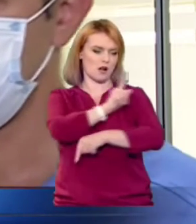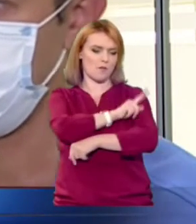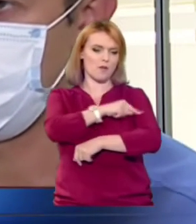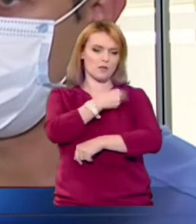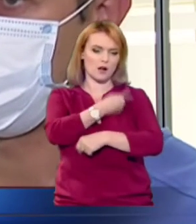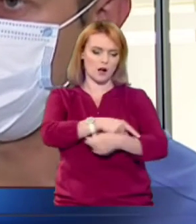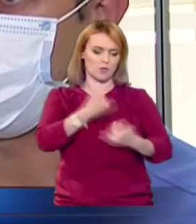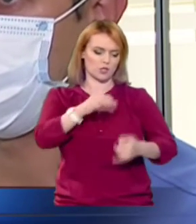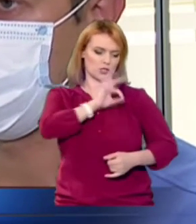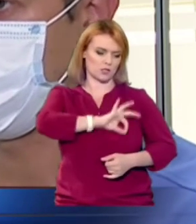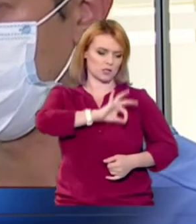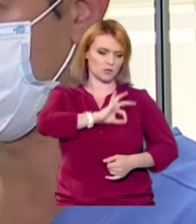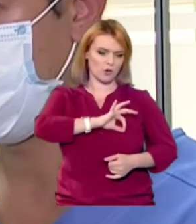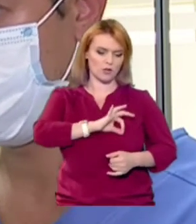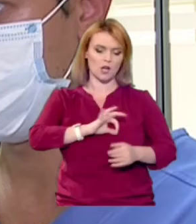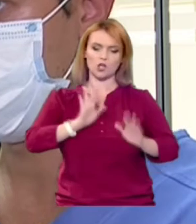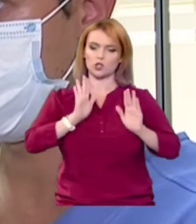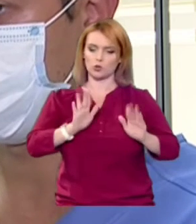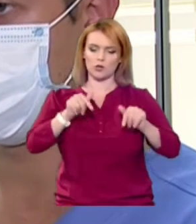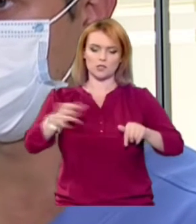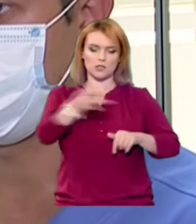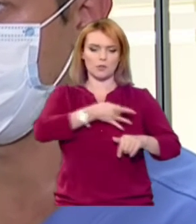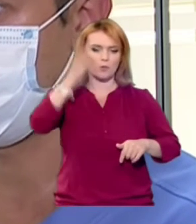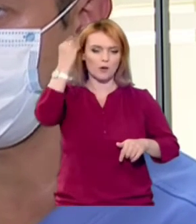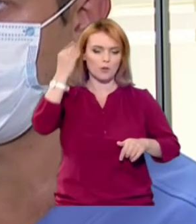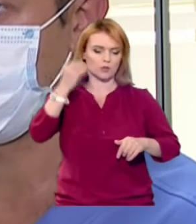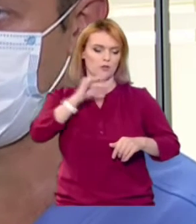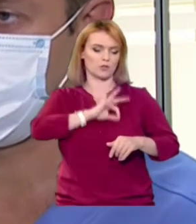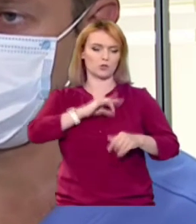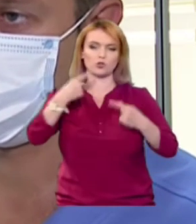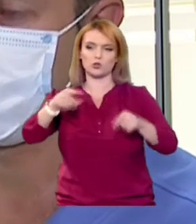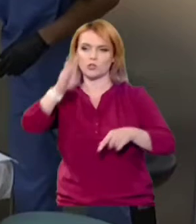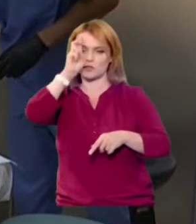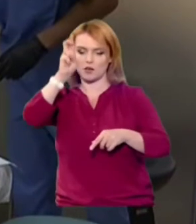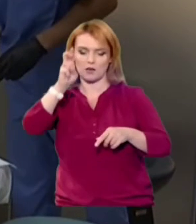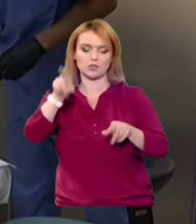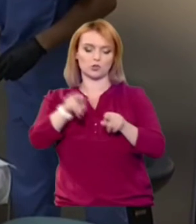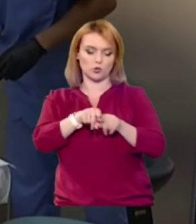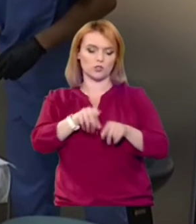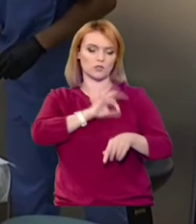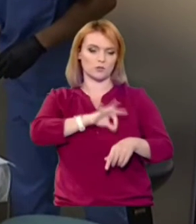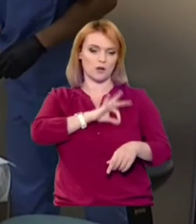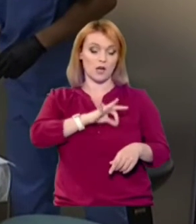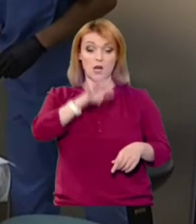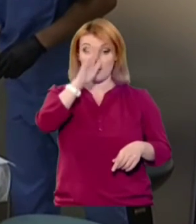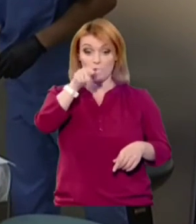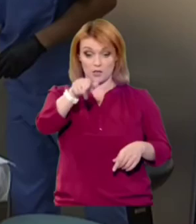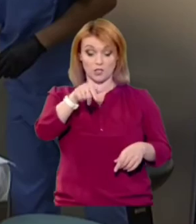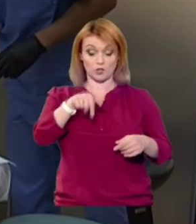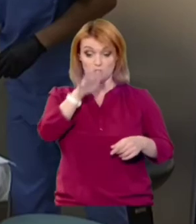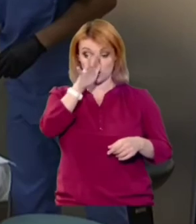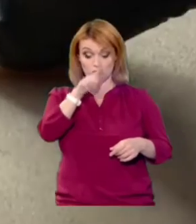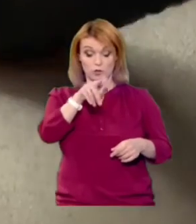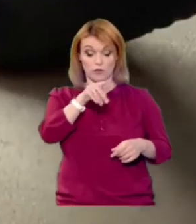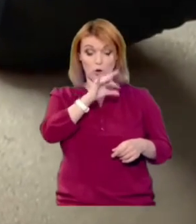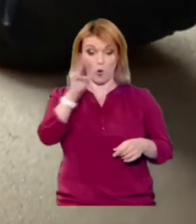deja este folosit în lume, laserul chirurgical, noi la moment folosim deci laserul cu contact direct. Ion Podulean din Capitală spune că acest